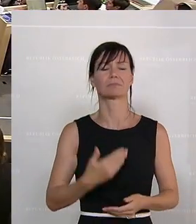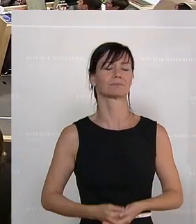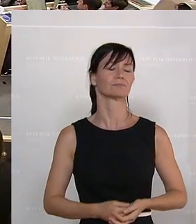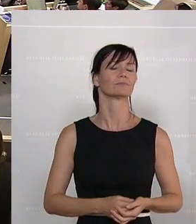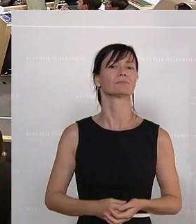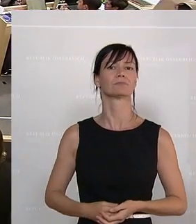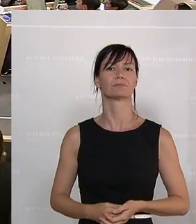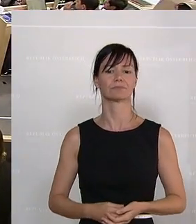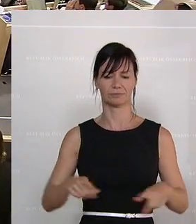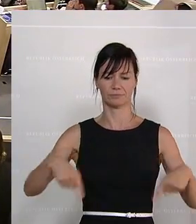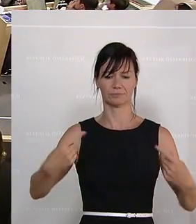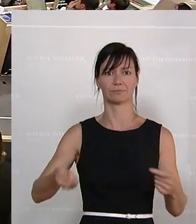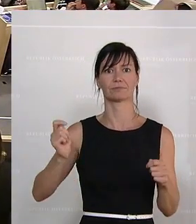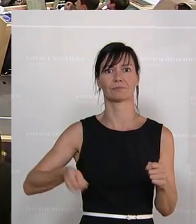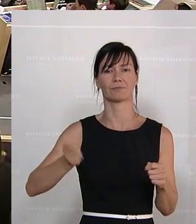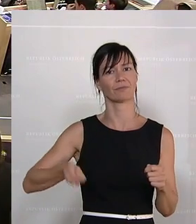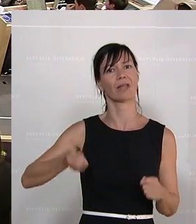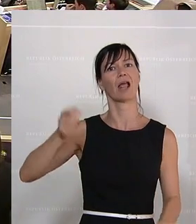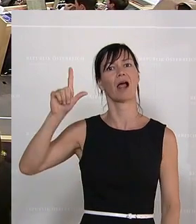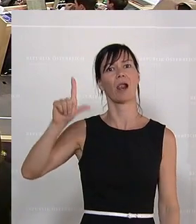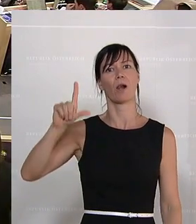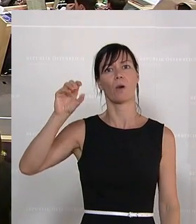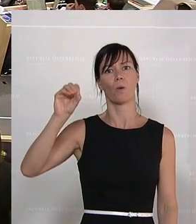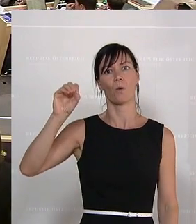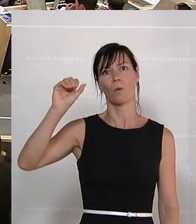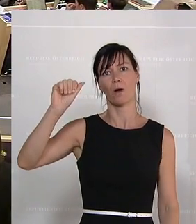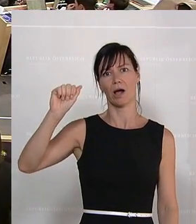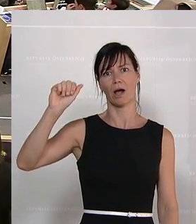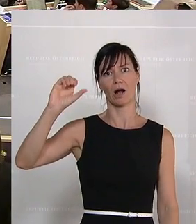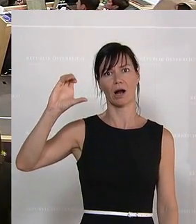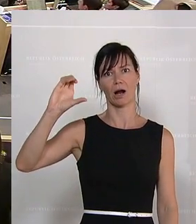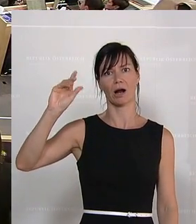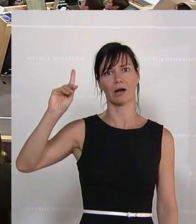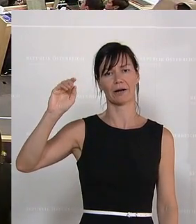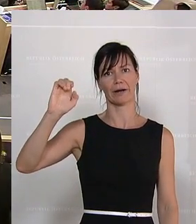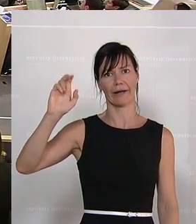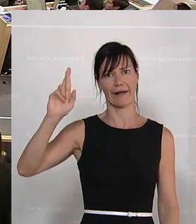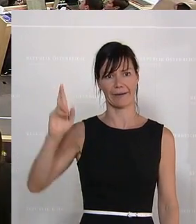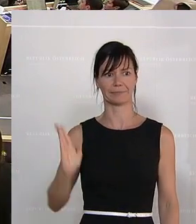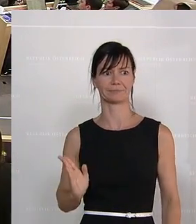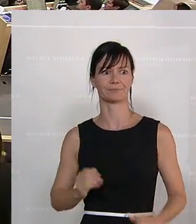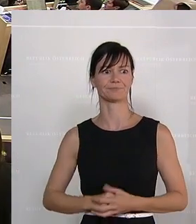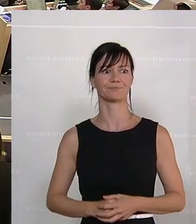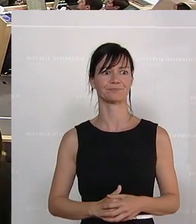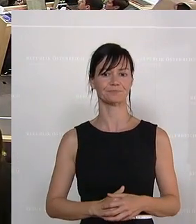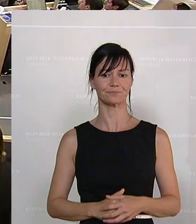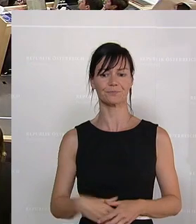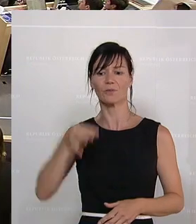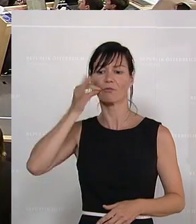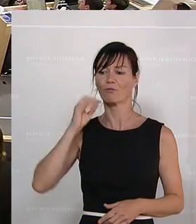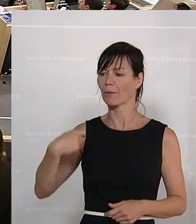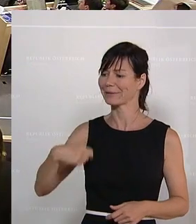kritisiert die politische kultur der oppositionsparteien und fordert mehr zusammenhang zusammenhalt bei der bewältigung